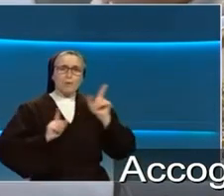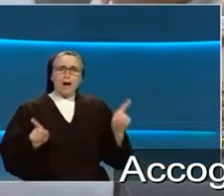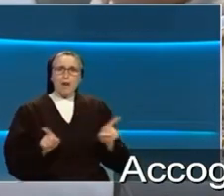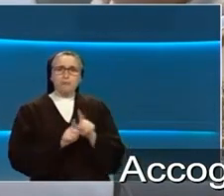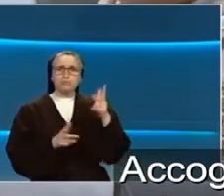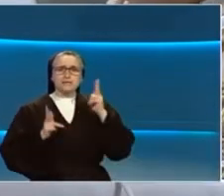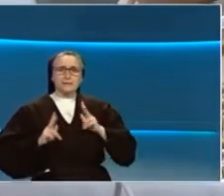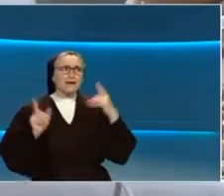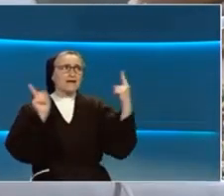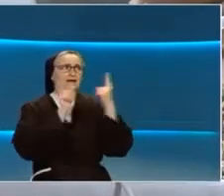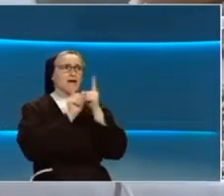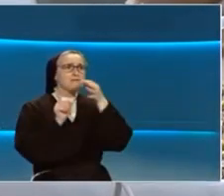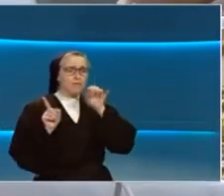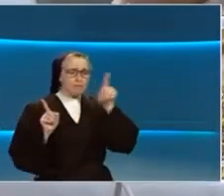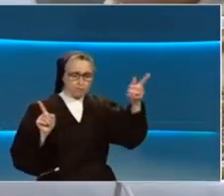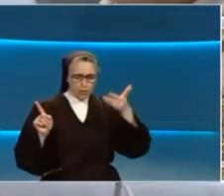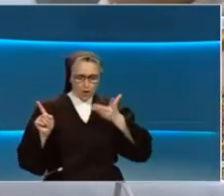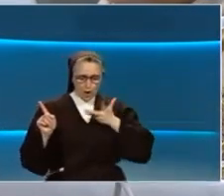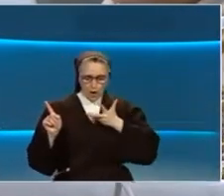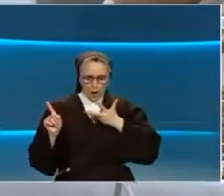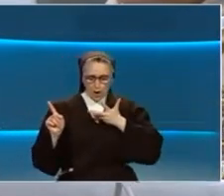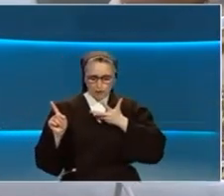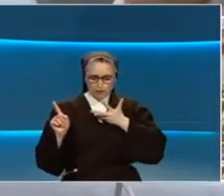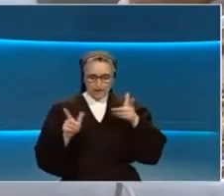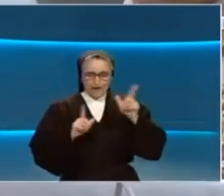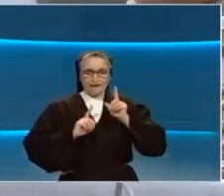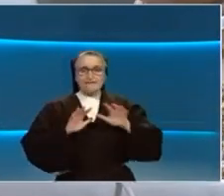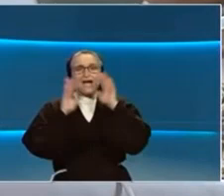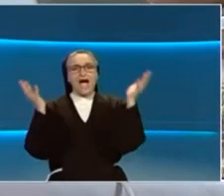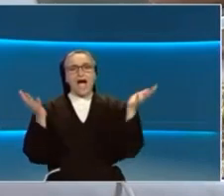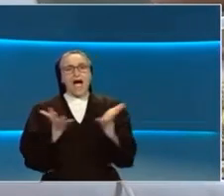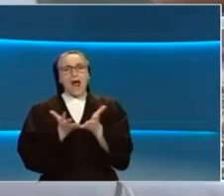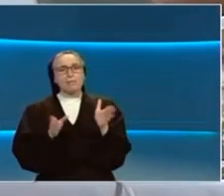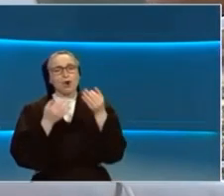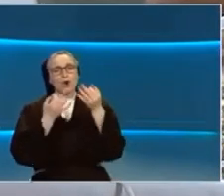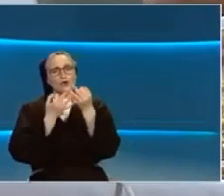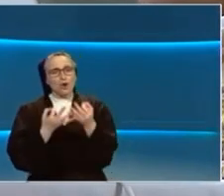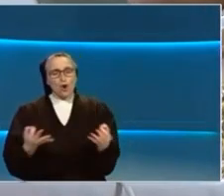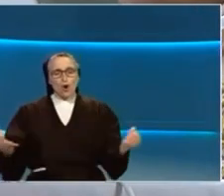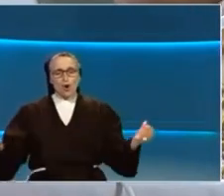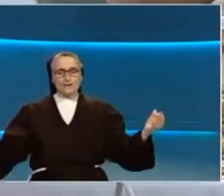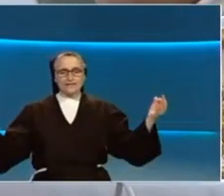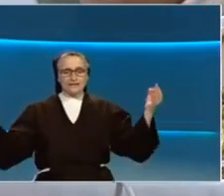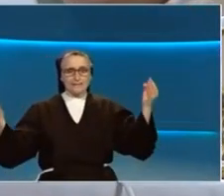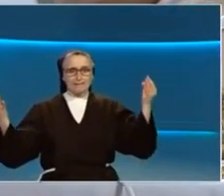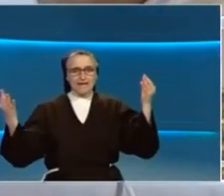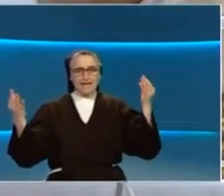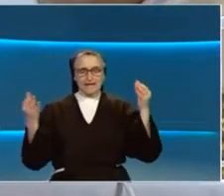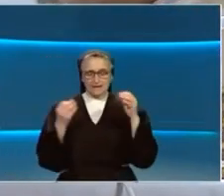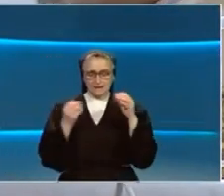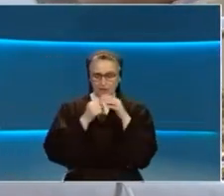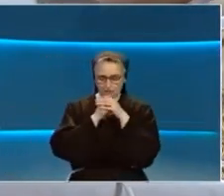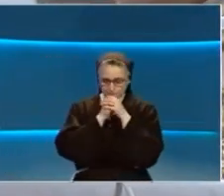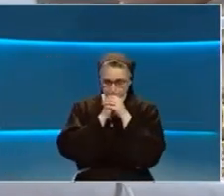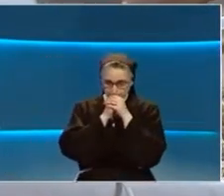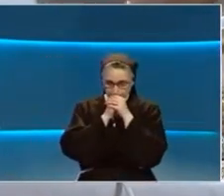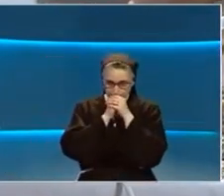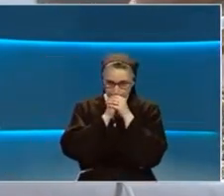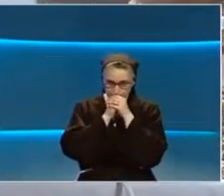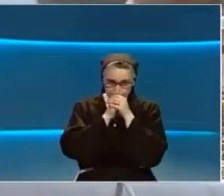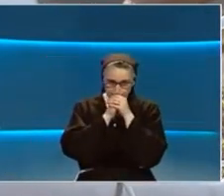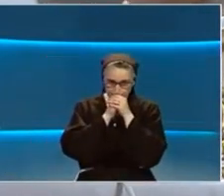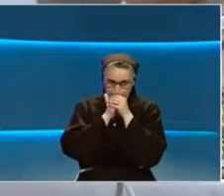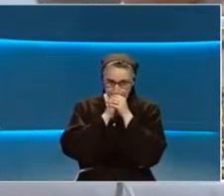gloria tua perennite satiemo, per Christum Dominum nostrum, per quem mundo